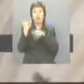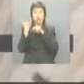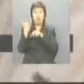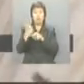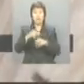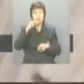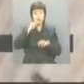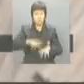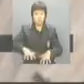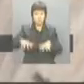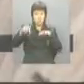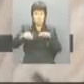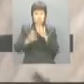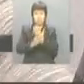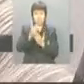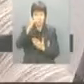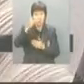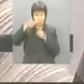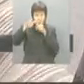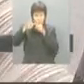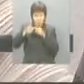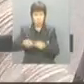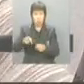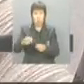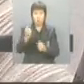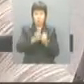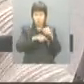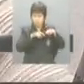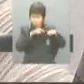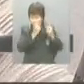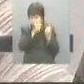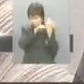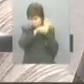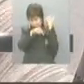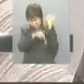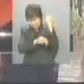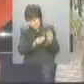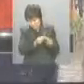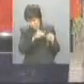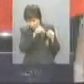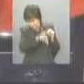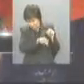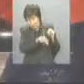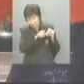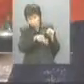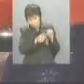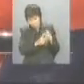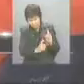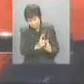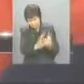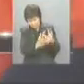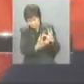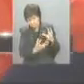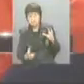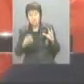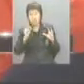ำบลปากแควมาเกือบ1สัปดาห์ได้กัดเซาะถนนบริเวณใต้ดินจนกระทั่งเมื่อ2วันก่อนน้ำจากในพื้นที่อำเภอศรีสำโรงได้ไหลเข้าม